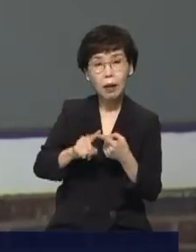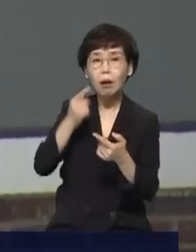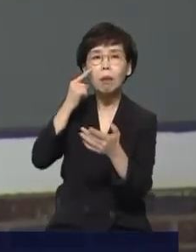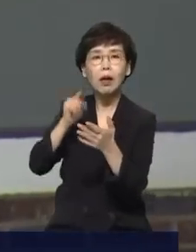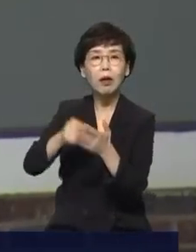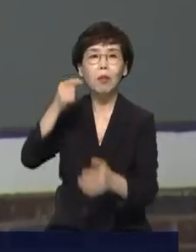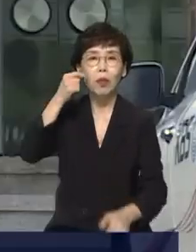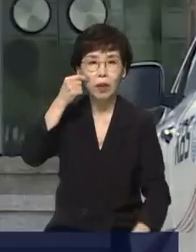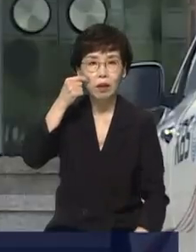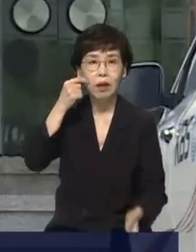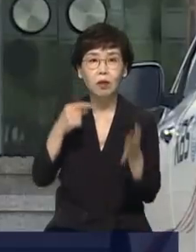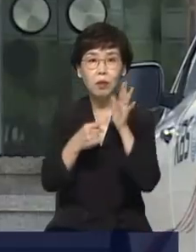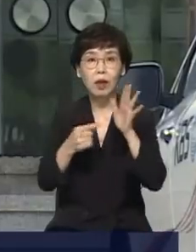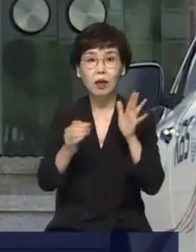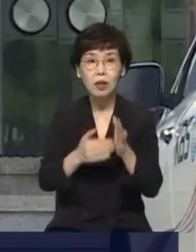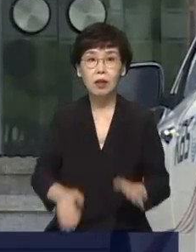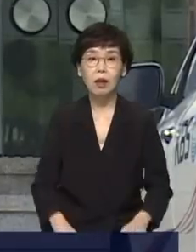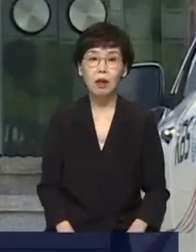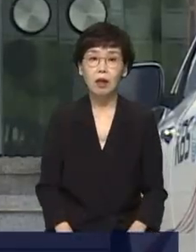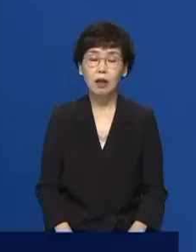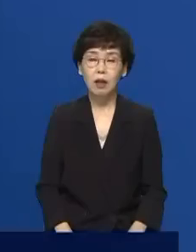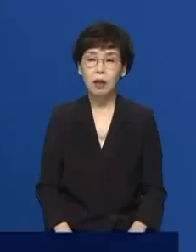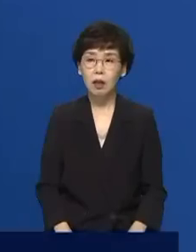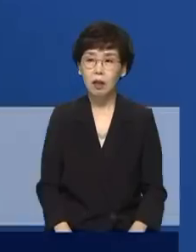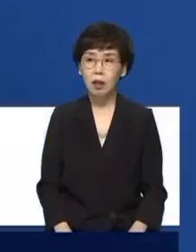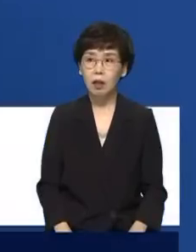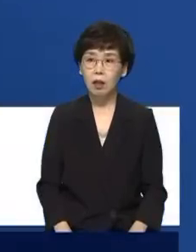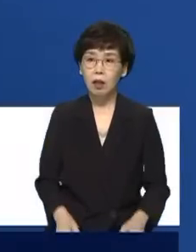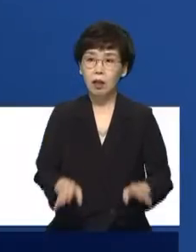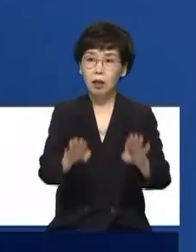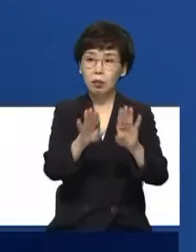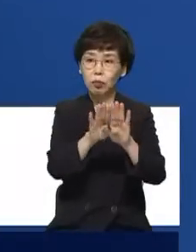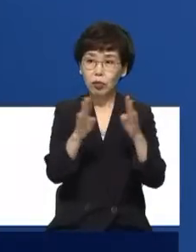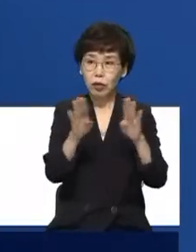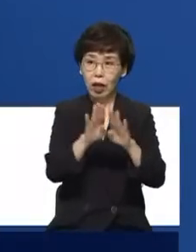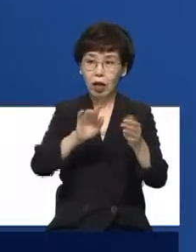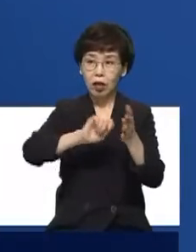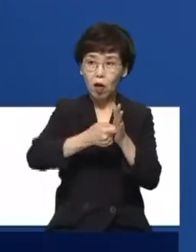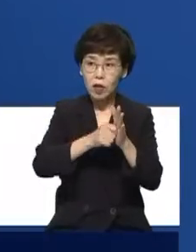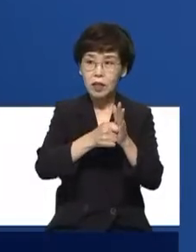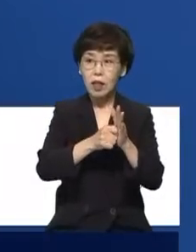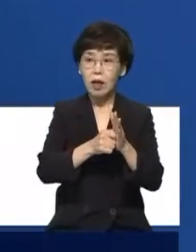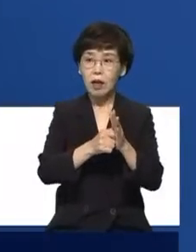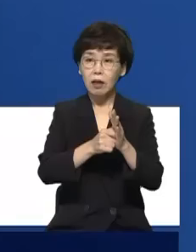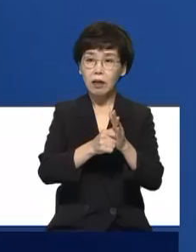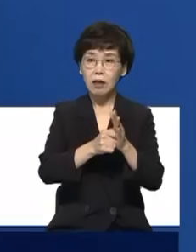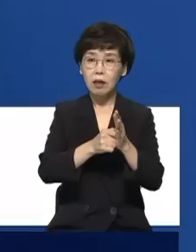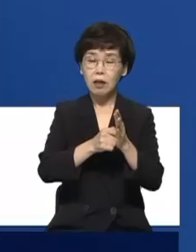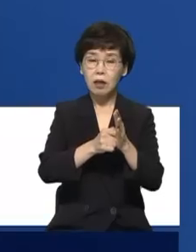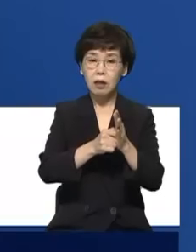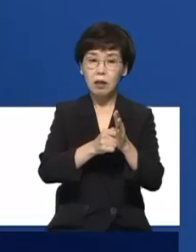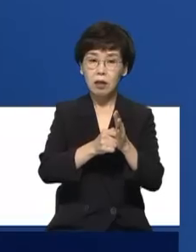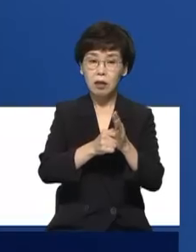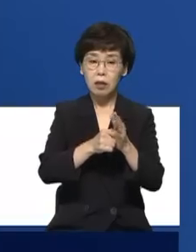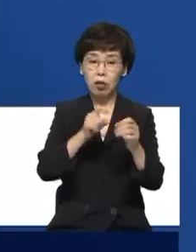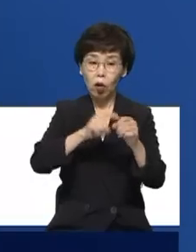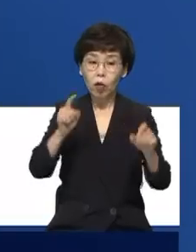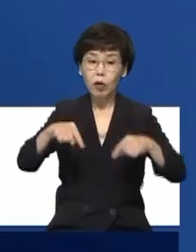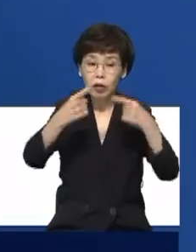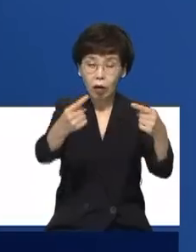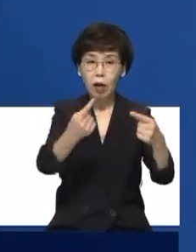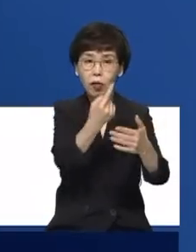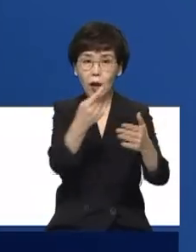파악하지 못했다고 밝혔습니다 출입문 13구 열고 들과 날것 을 구하는 것도 도구 그 다음에 캐비닛에